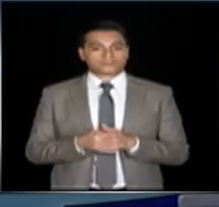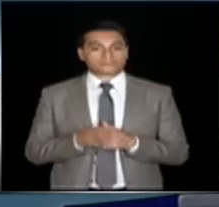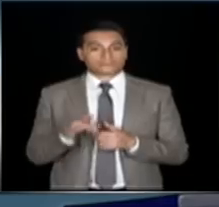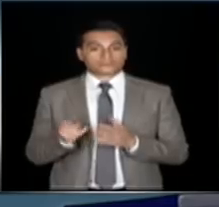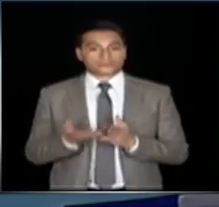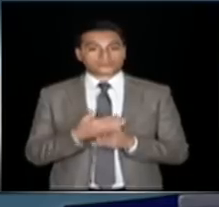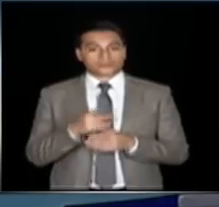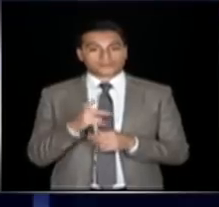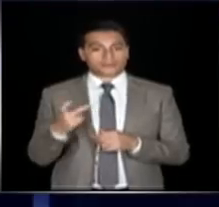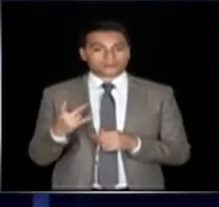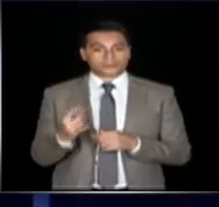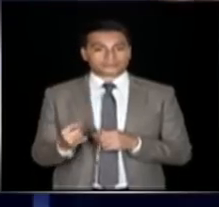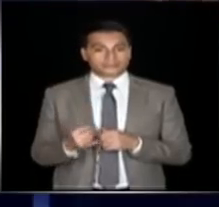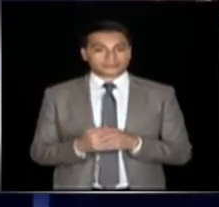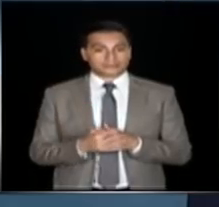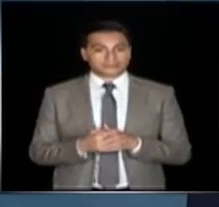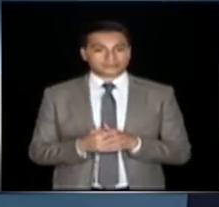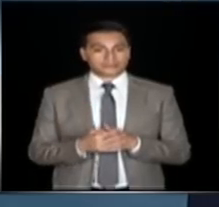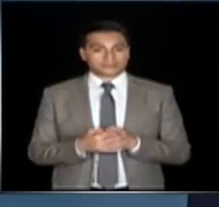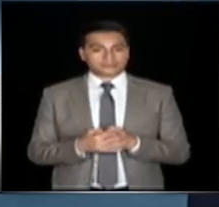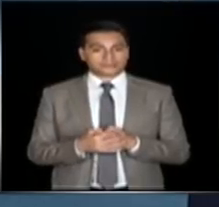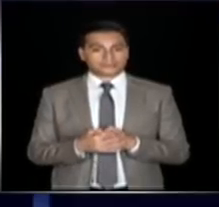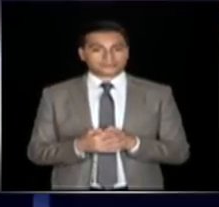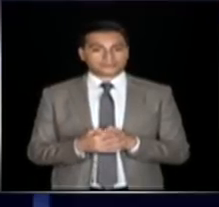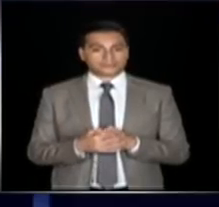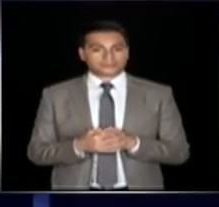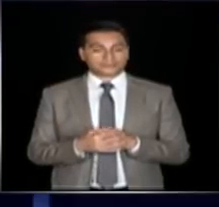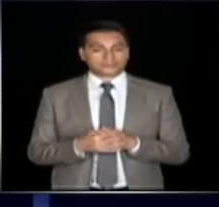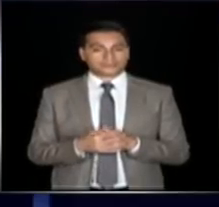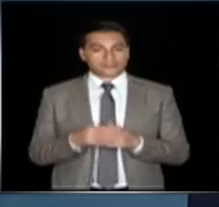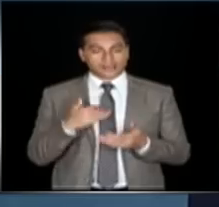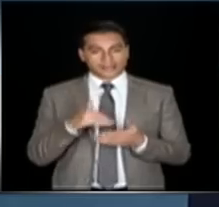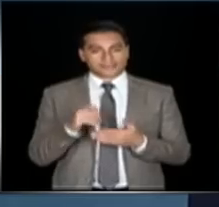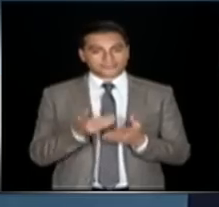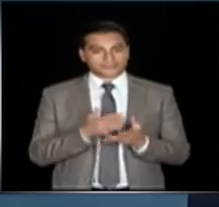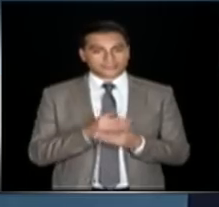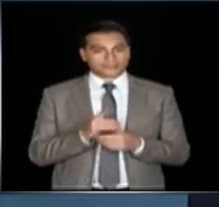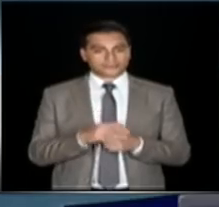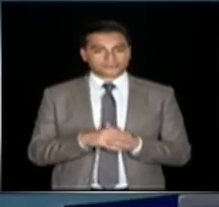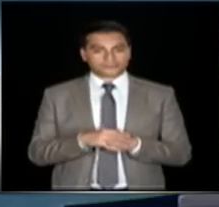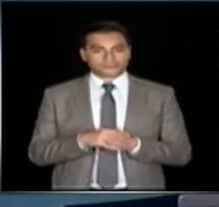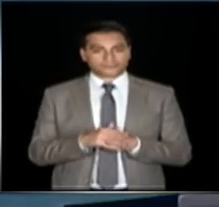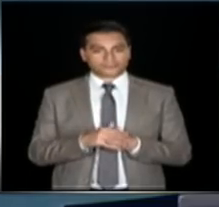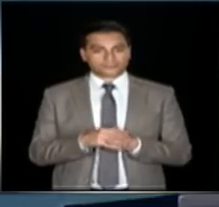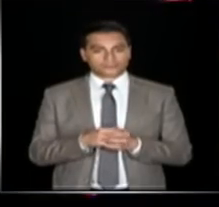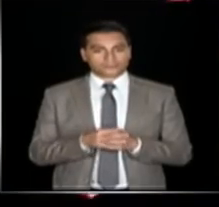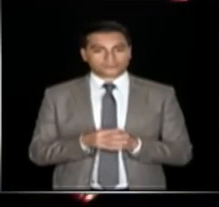مية اتنين وخمسين. موافق؟ مش موافق، بس عجيلك وما تستعجلش. إجابة خاطئة.